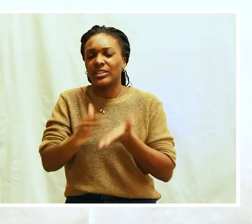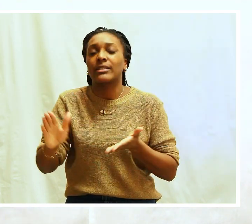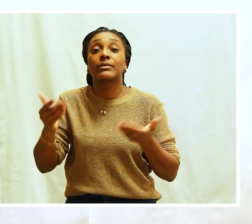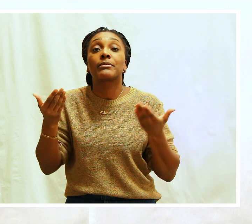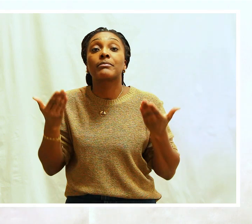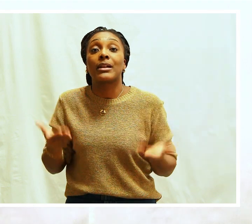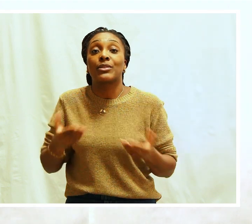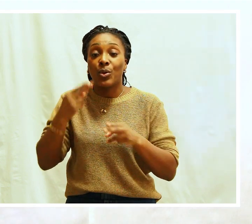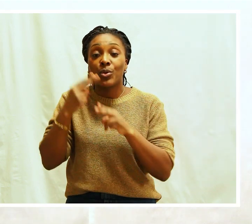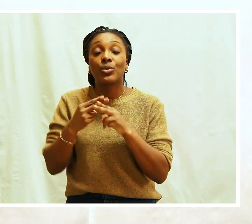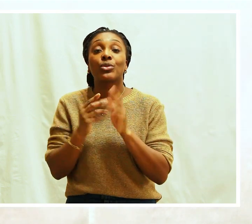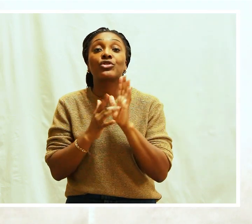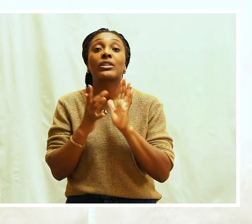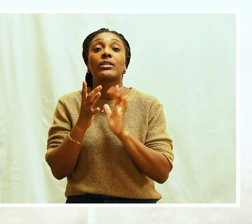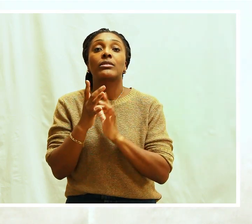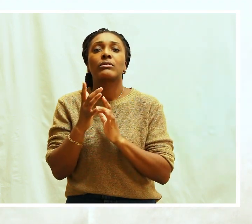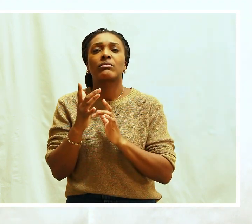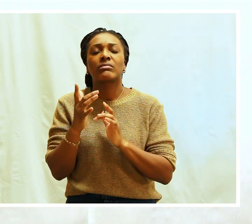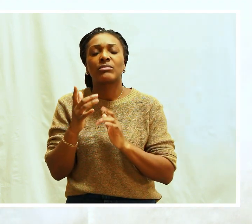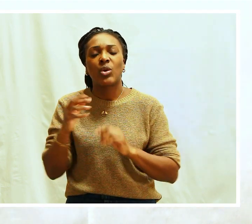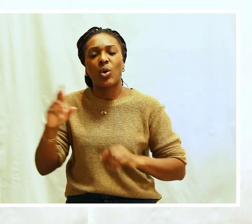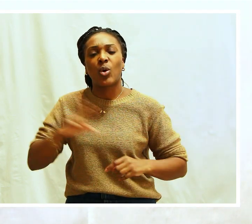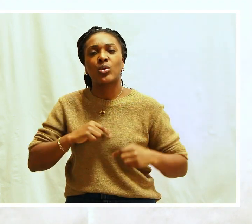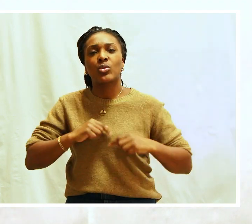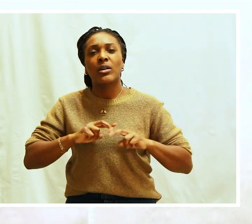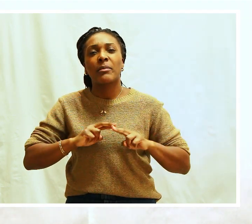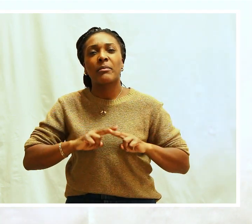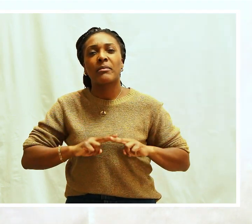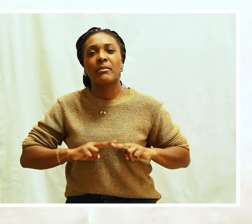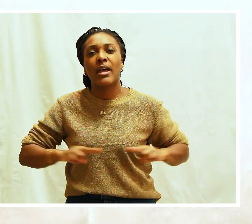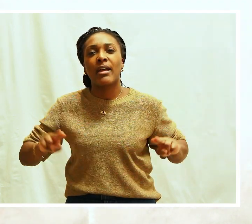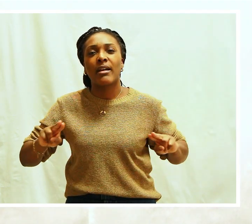et que la paix revienne. Que, Seigneur, l'amour renaisse dans les